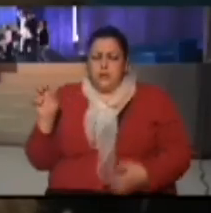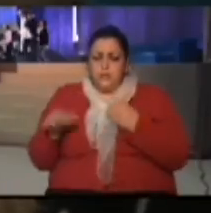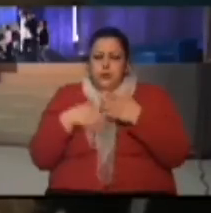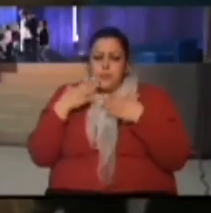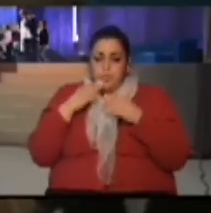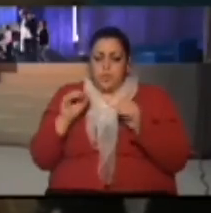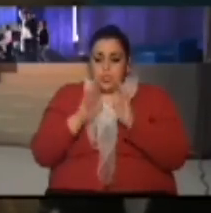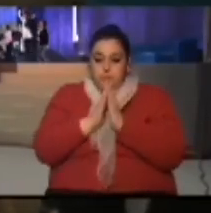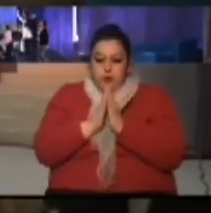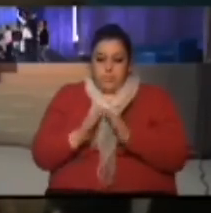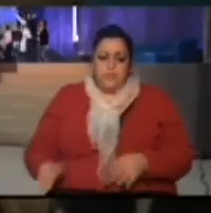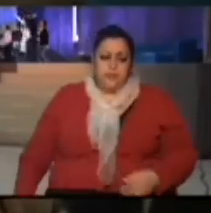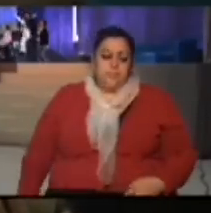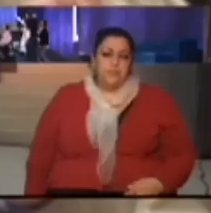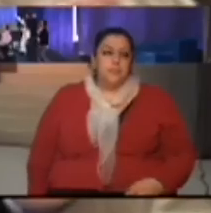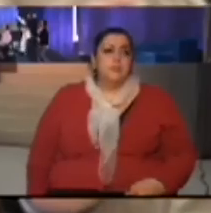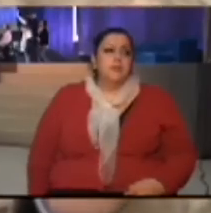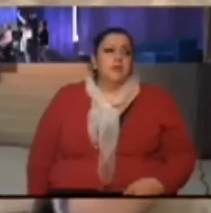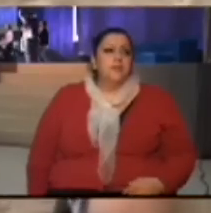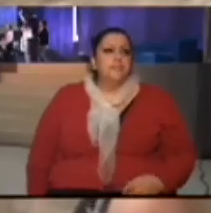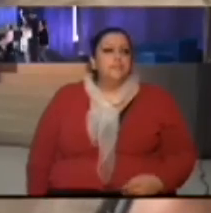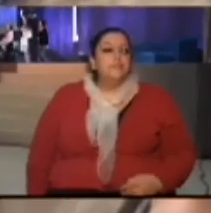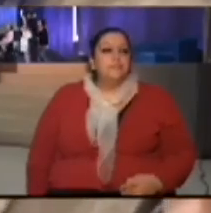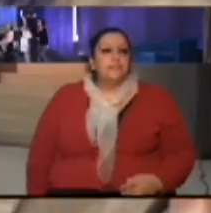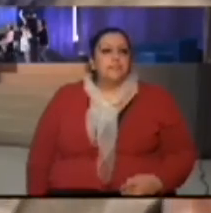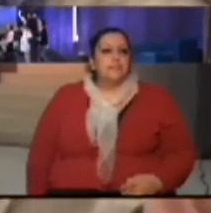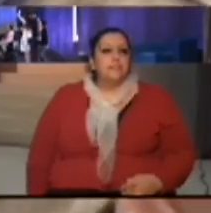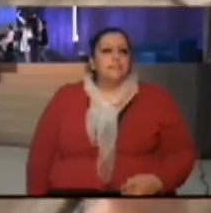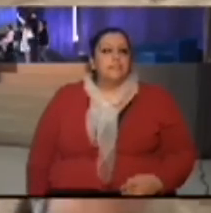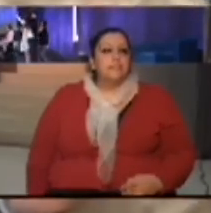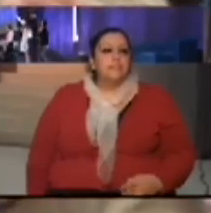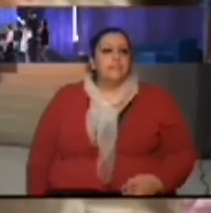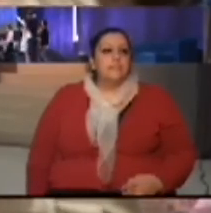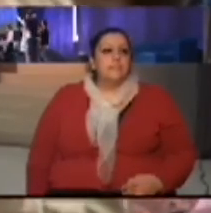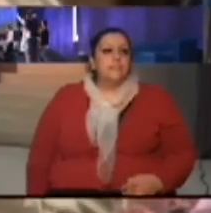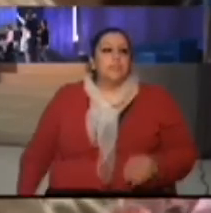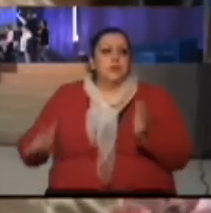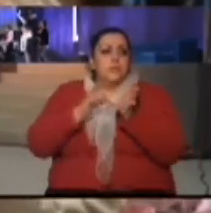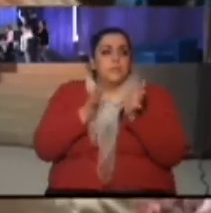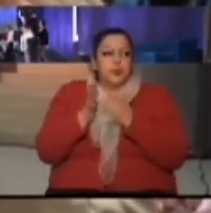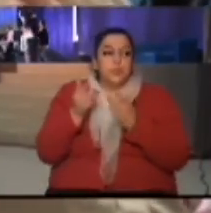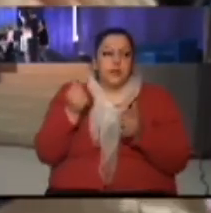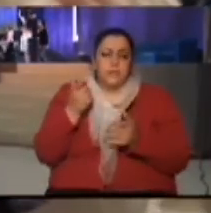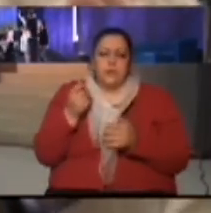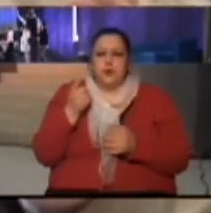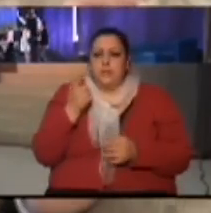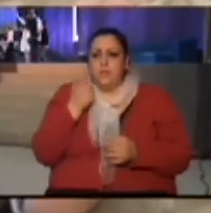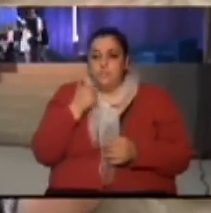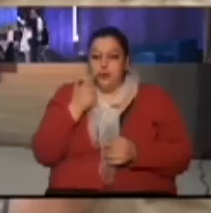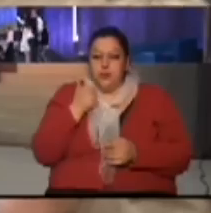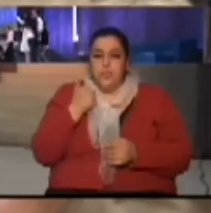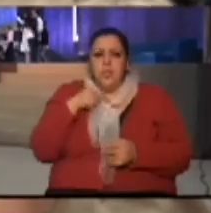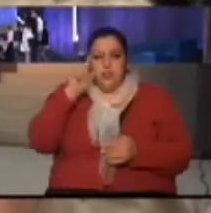եմ Հիսուս Քրիստոսի անունով Ես հավատում եմ, որ հիմա բժշկություններ